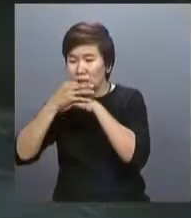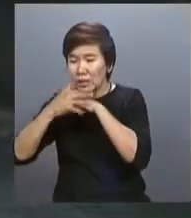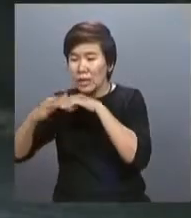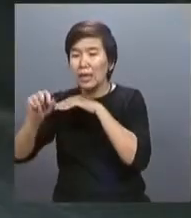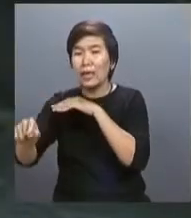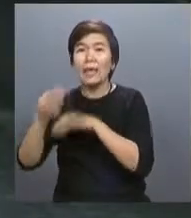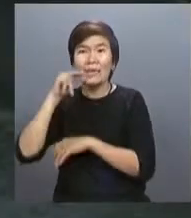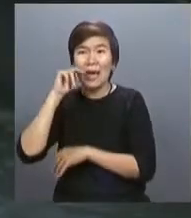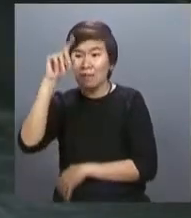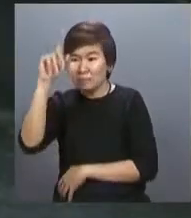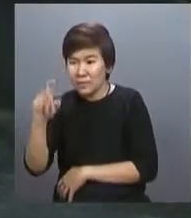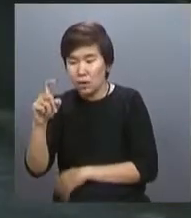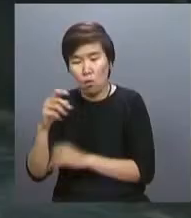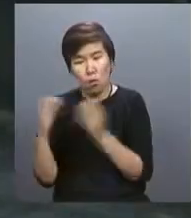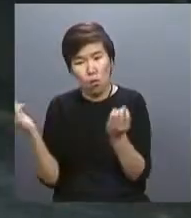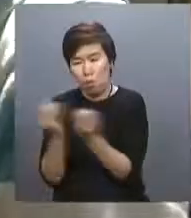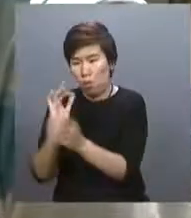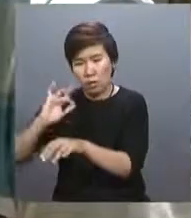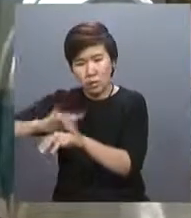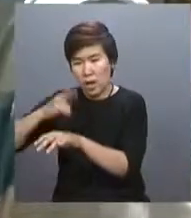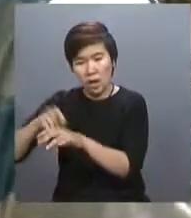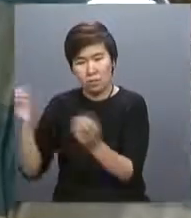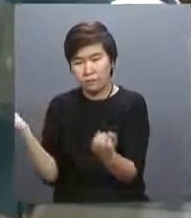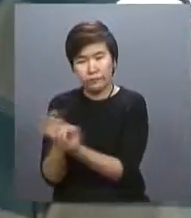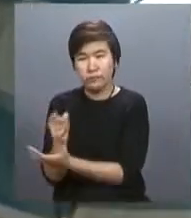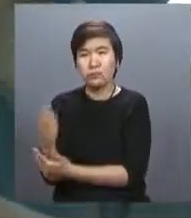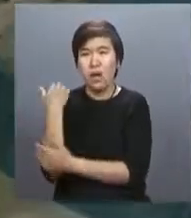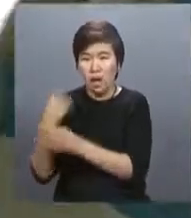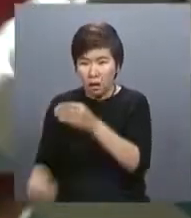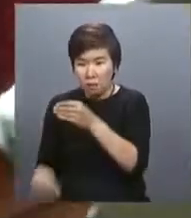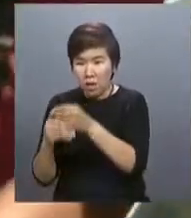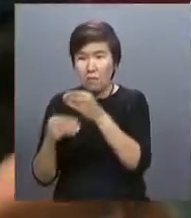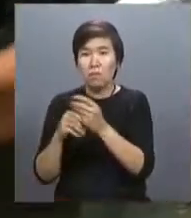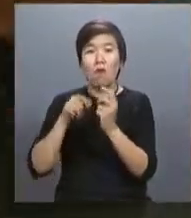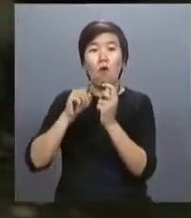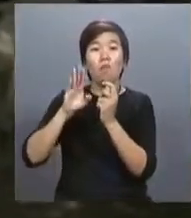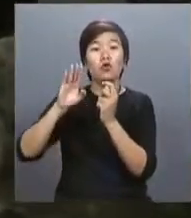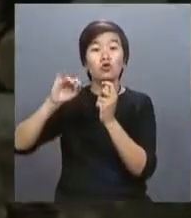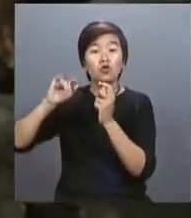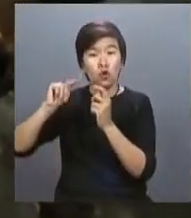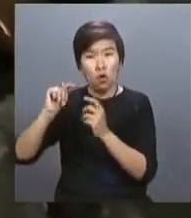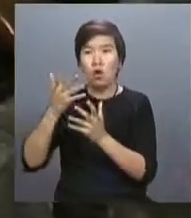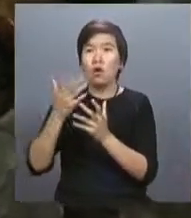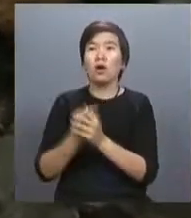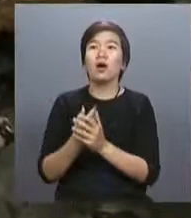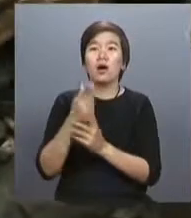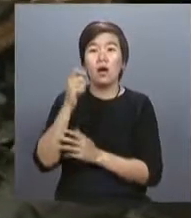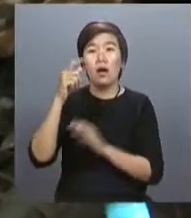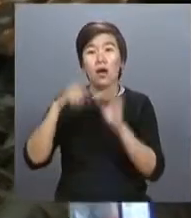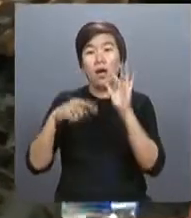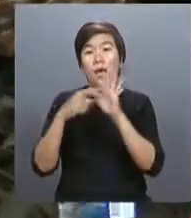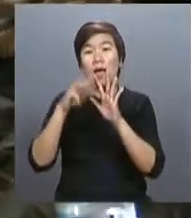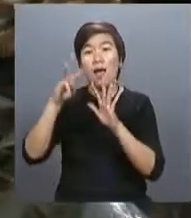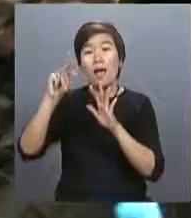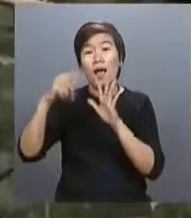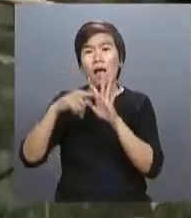ำเสียถูกปล่อยลงสู่ธรรมชาติมากขึ้นซึ่งปัญหานี้อบต. อ่าวนางและกลุ่มพิทักษ์พีพีได้เคยเสนอไปยังหน่วยงานด้